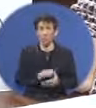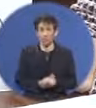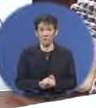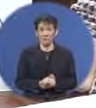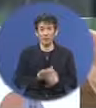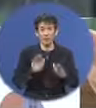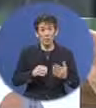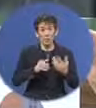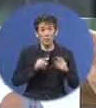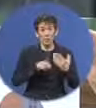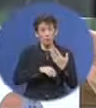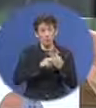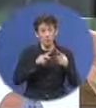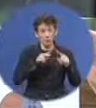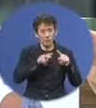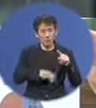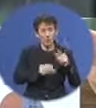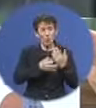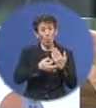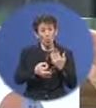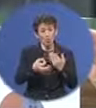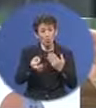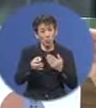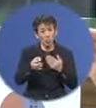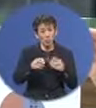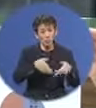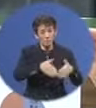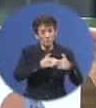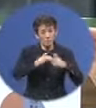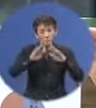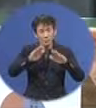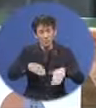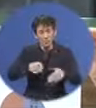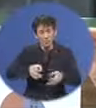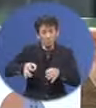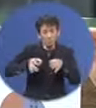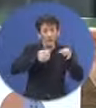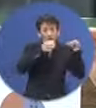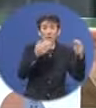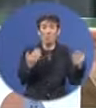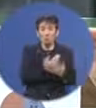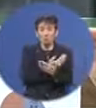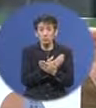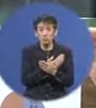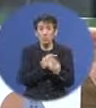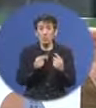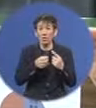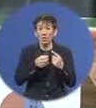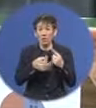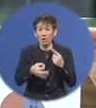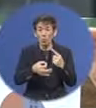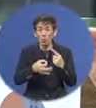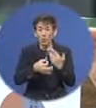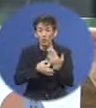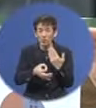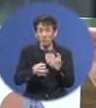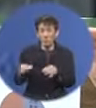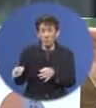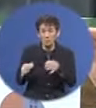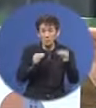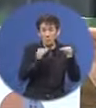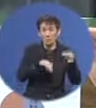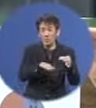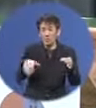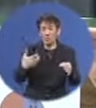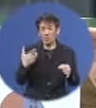ると介護保険料がそれに乗っていくわけです。ですから介護保険料がどうなるかあんまり大きくなるとね、皆さん大